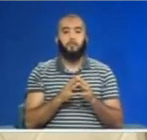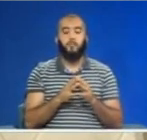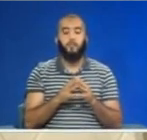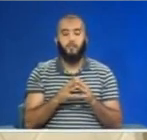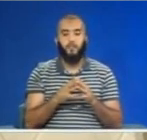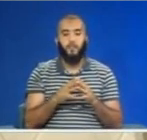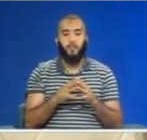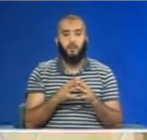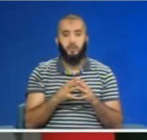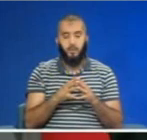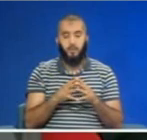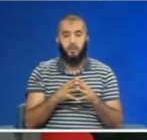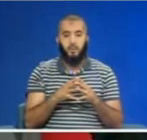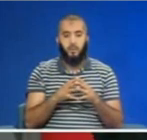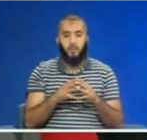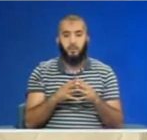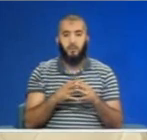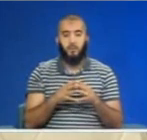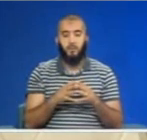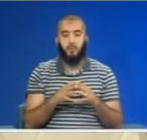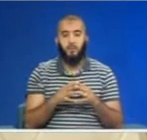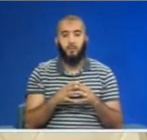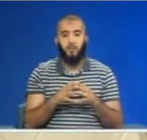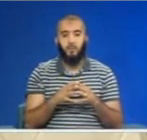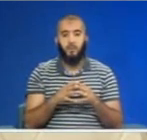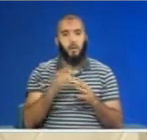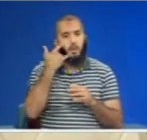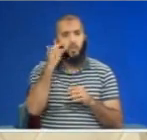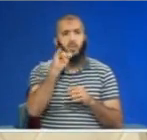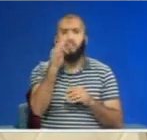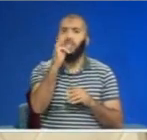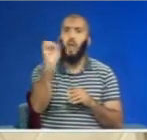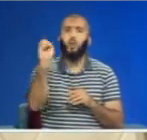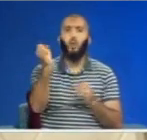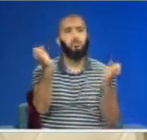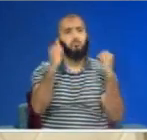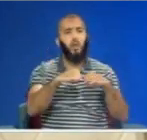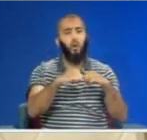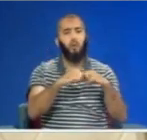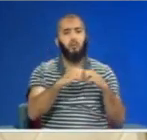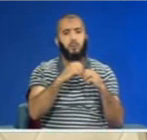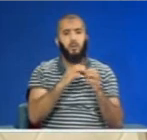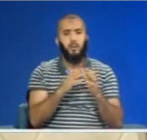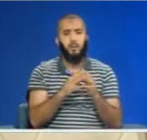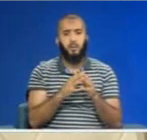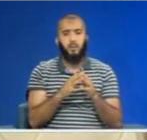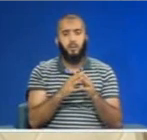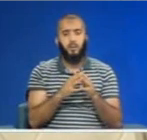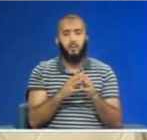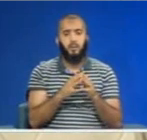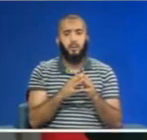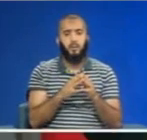وزور وبإرادة يعني. وبإرادة إذا كان الأمر كذلك فهو حلال لمن اشتراه.